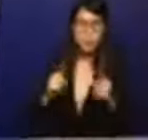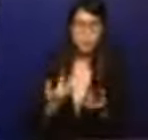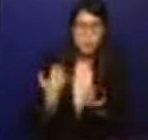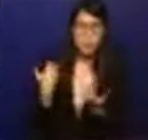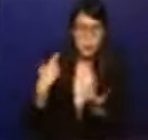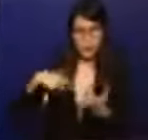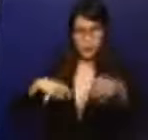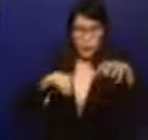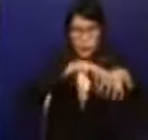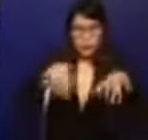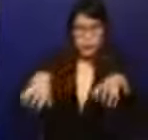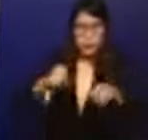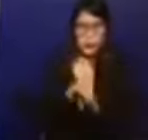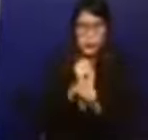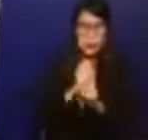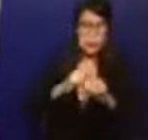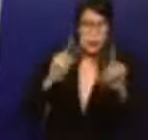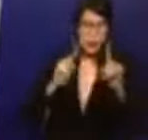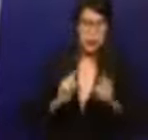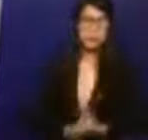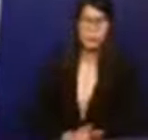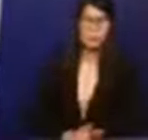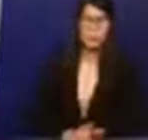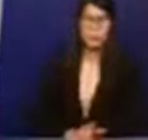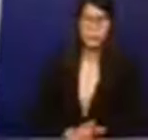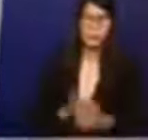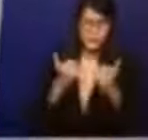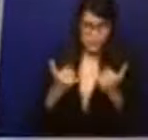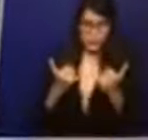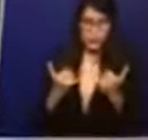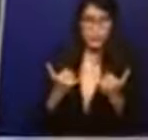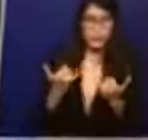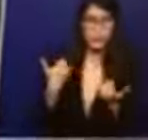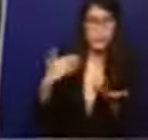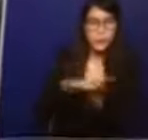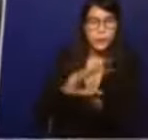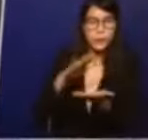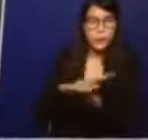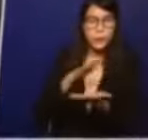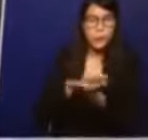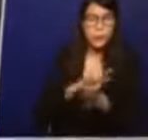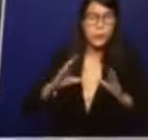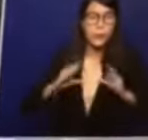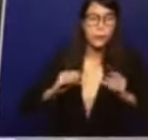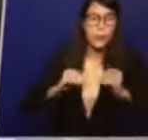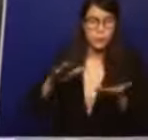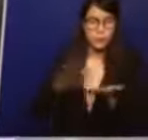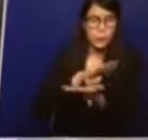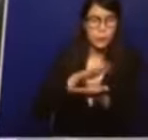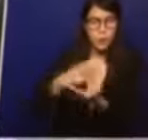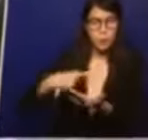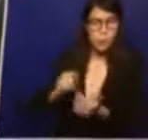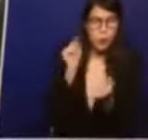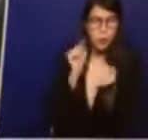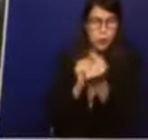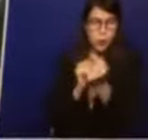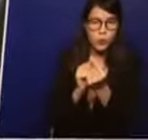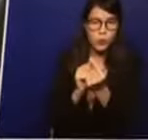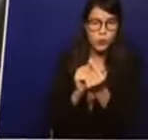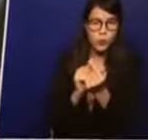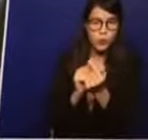จากคำรับสารภาพนี้นะคะคำรับสารภาพที่ว่าเป็นผู้ได้รับ เงินประโยชน์จากก